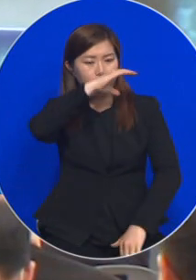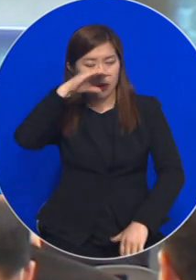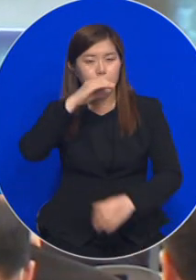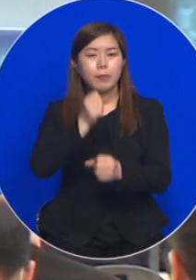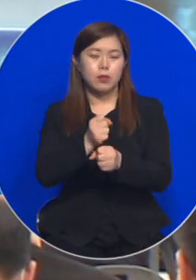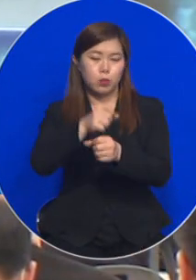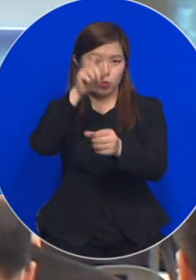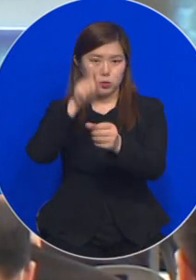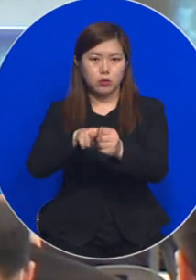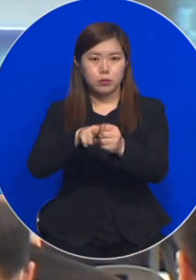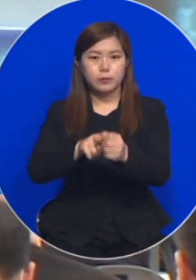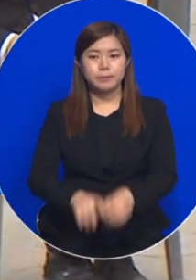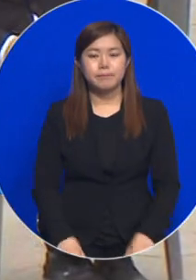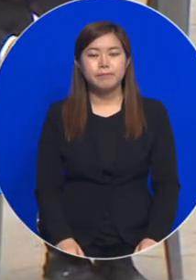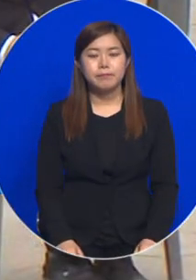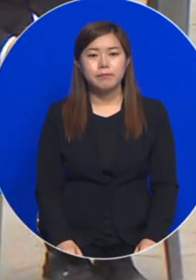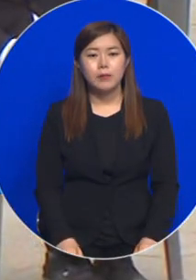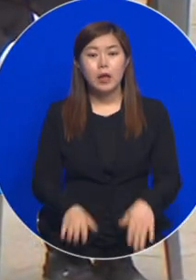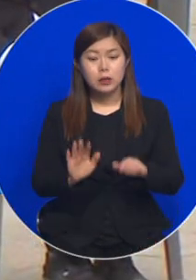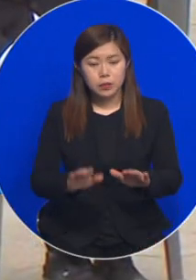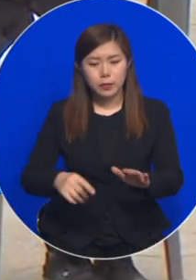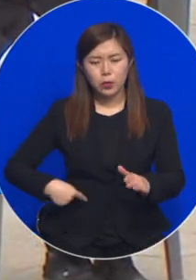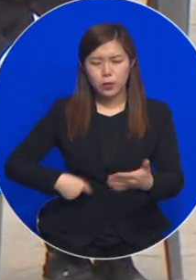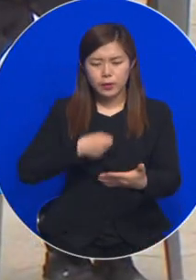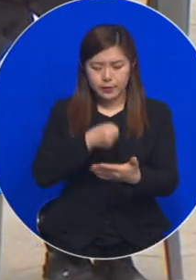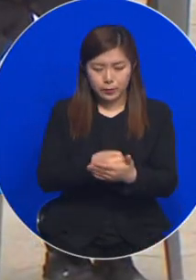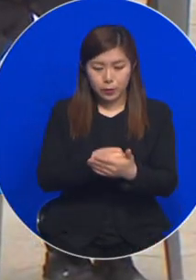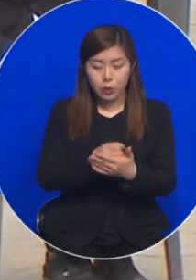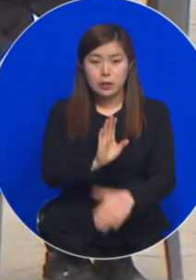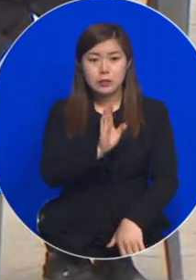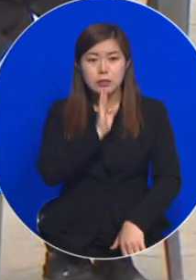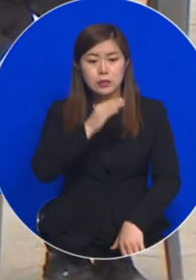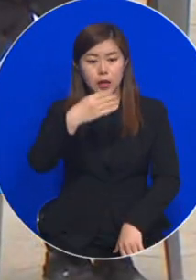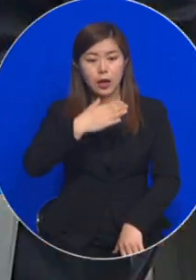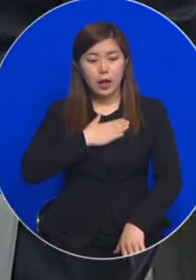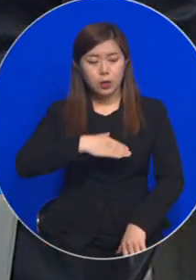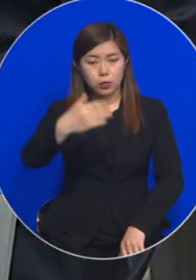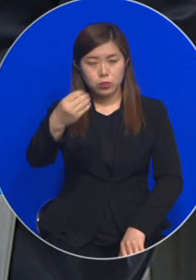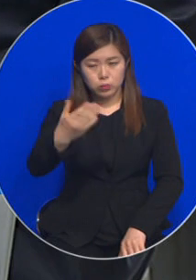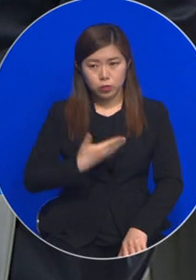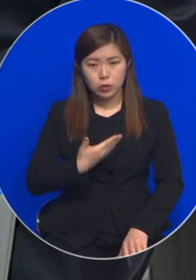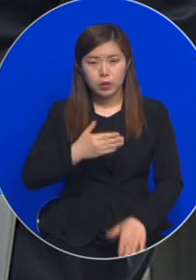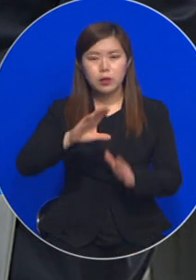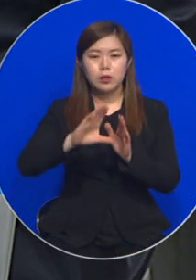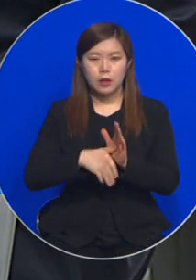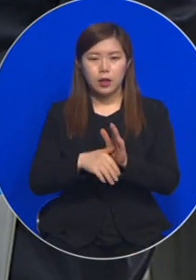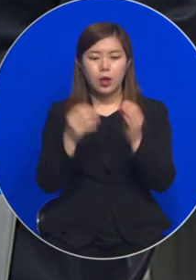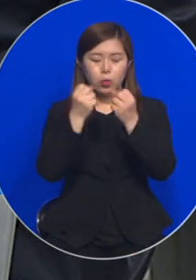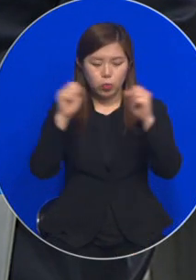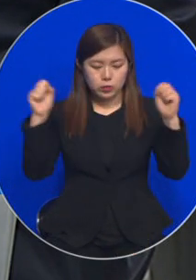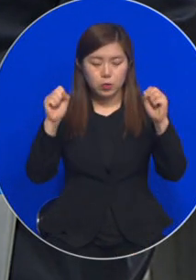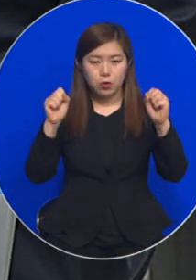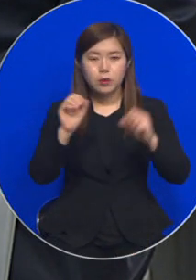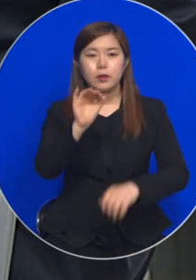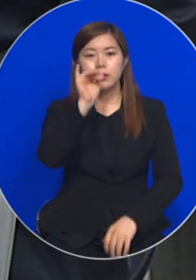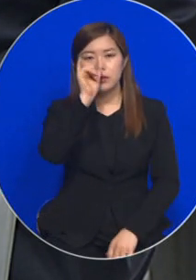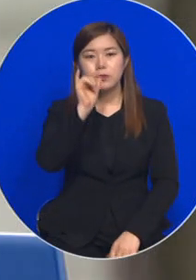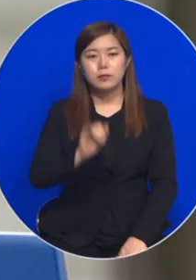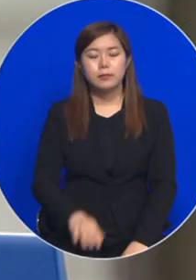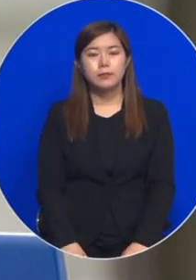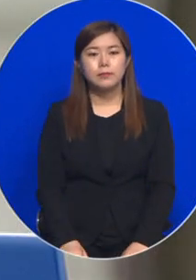일이라면서 이제라도 용기를 내 진실을 고백한다면 오히려 용서와 화해의 길이 열릴 것이라고